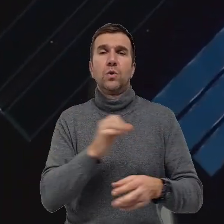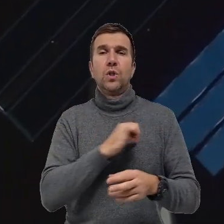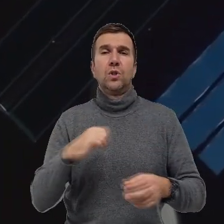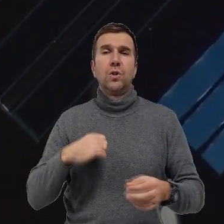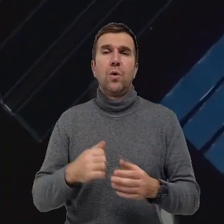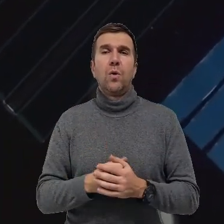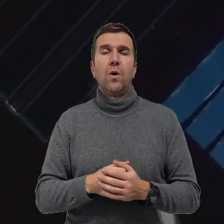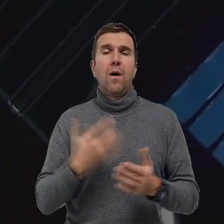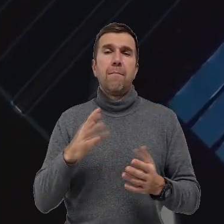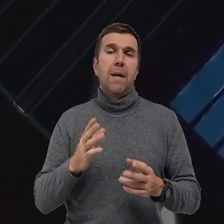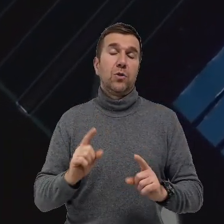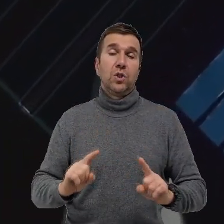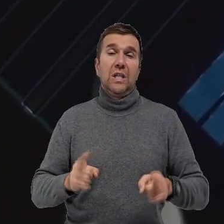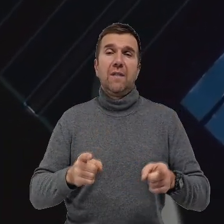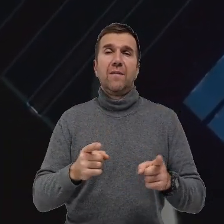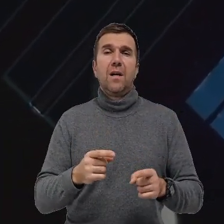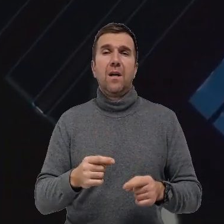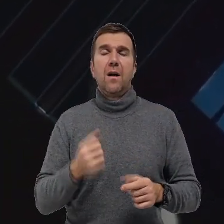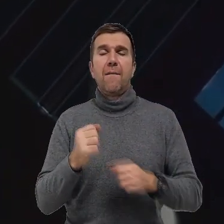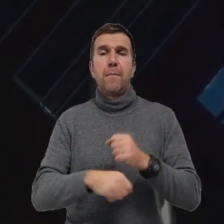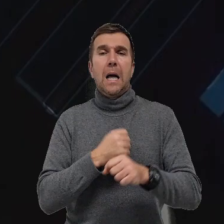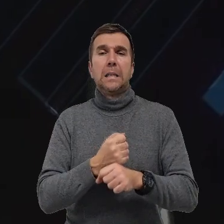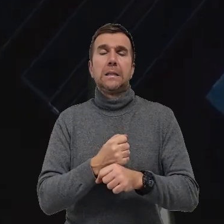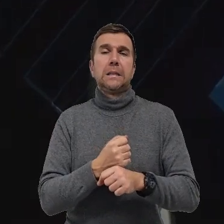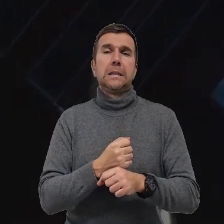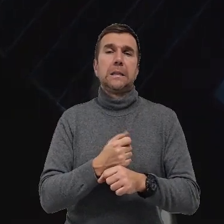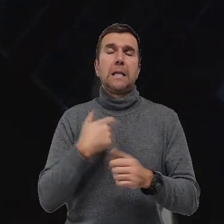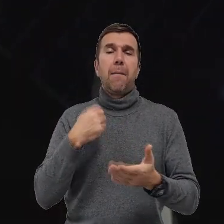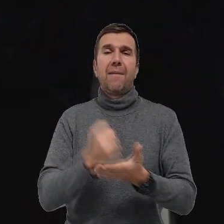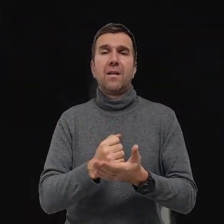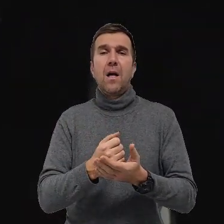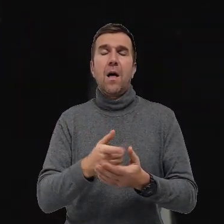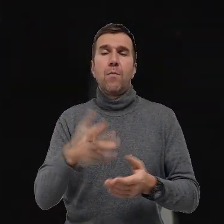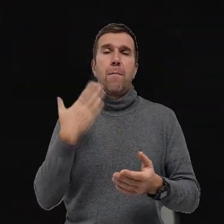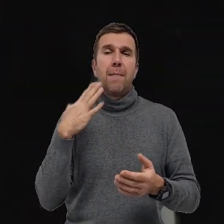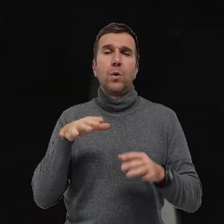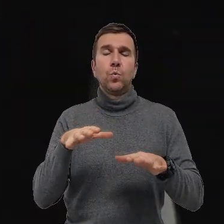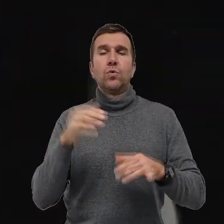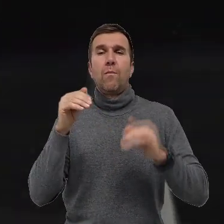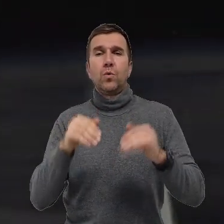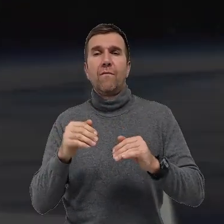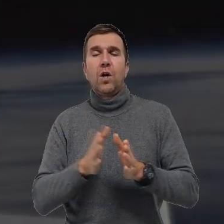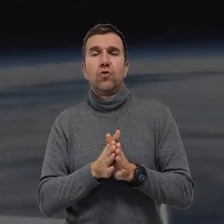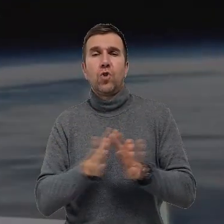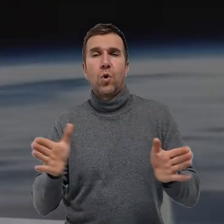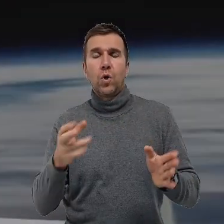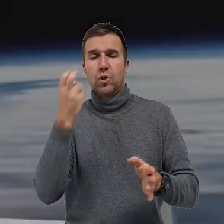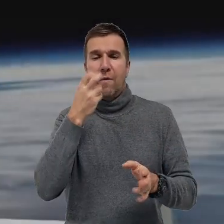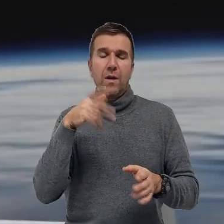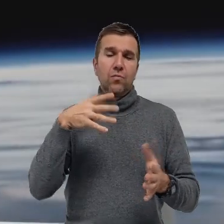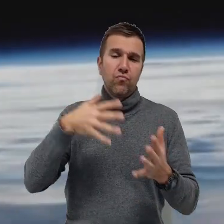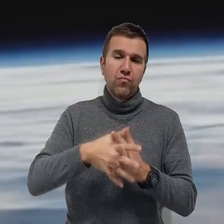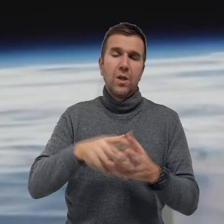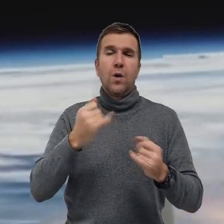rozwijające i bardzo kreatywne, co w pracy prawnika rzadko się zdarza, żeby aż tak była możliwość szerokiej